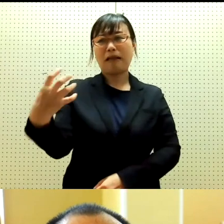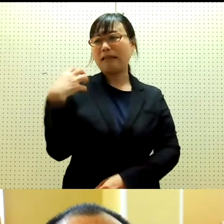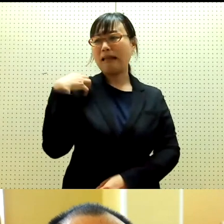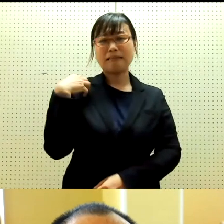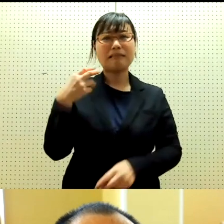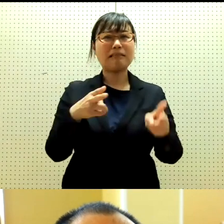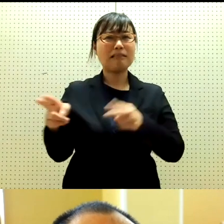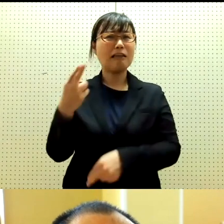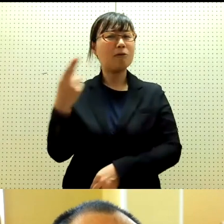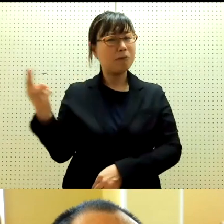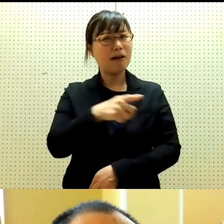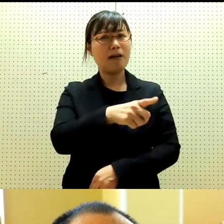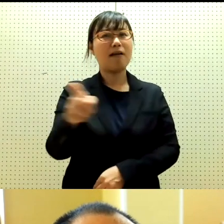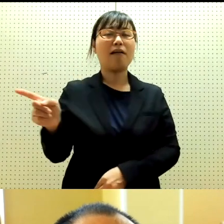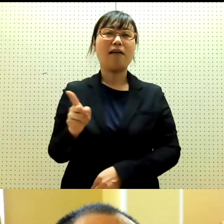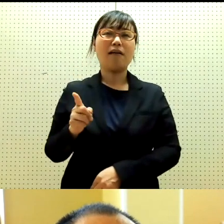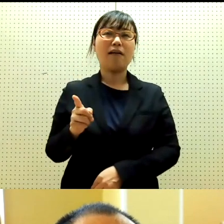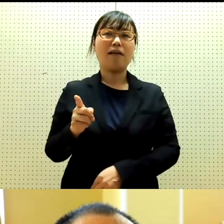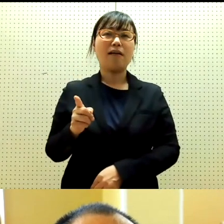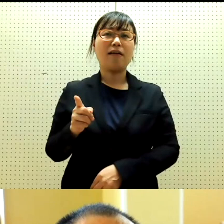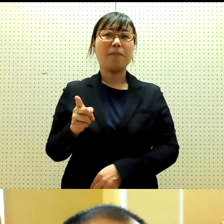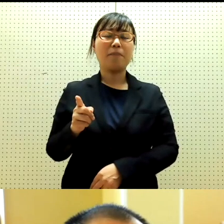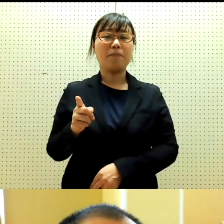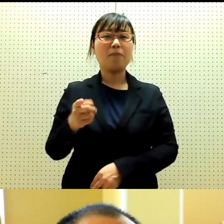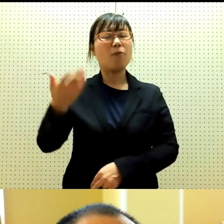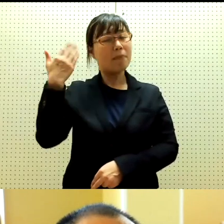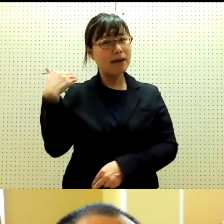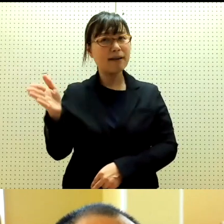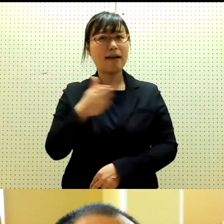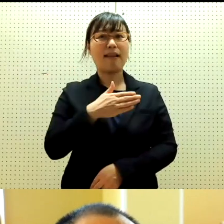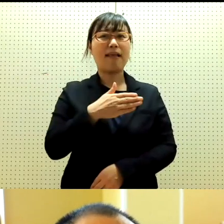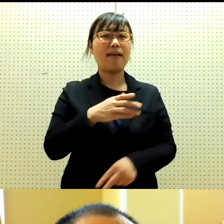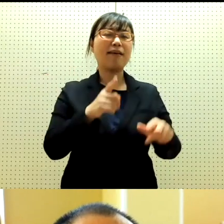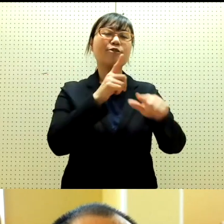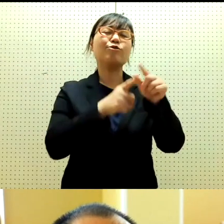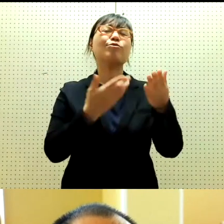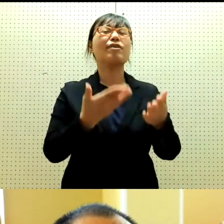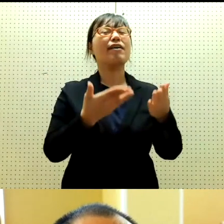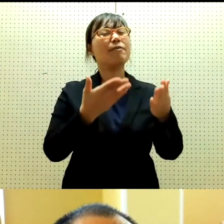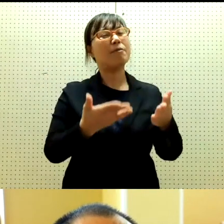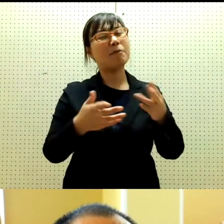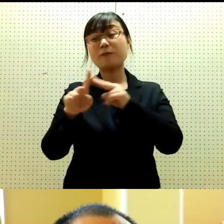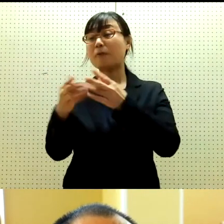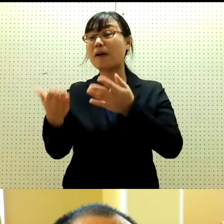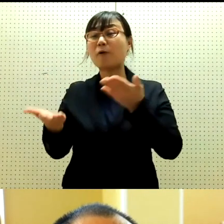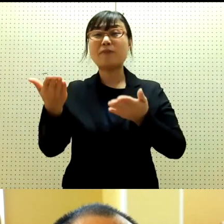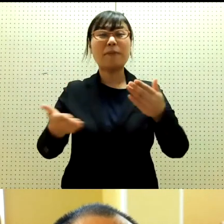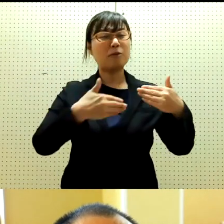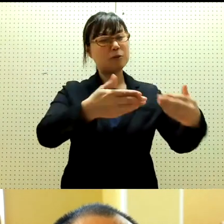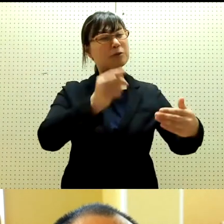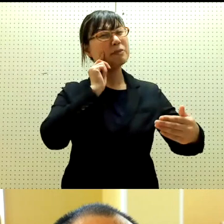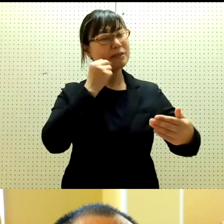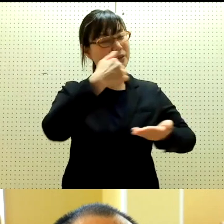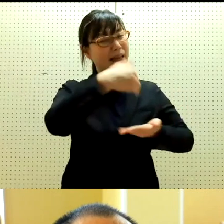っています。前から進んでないところ時から中学の方が進みにくいよっていうことは聞いていたので、あ、そうなのかなっていうふうに思ってい